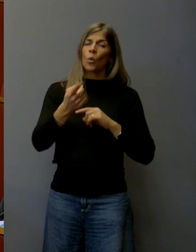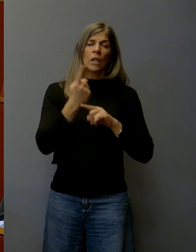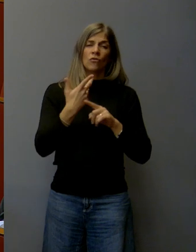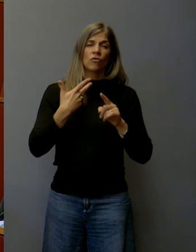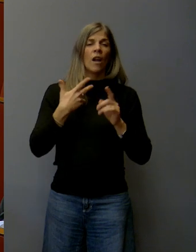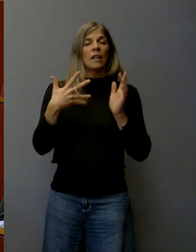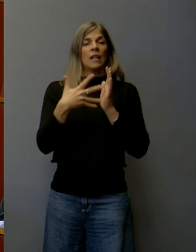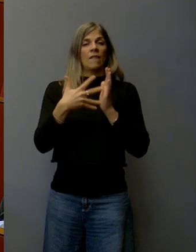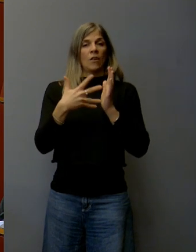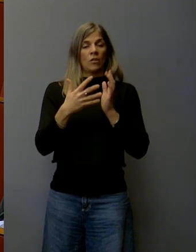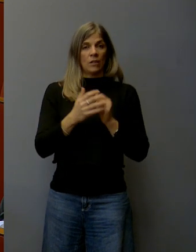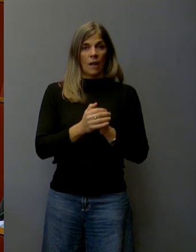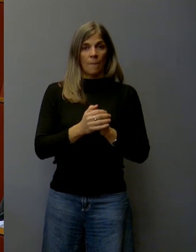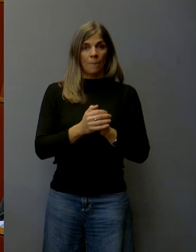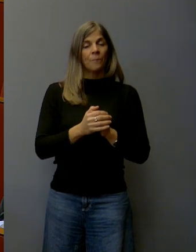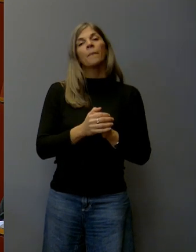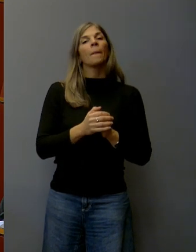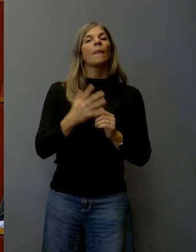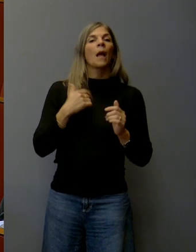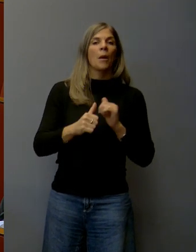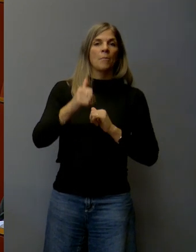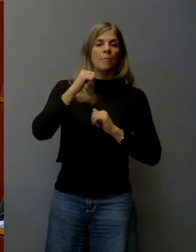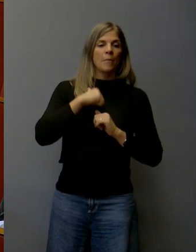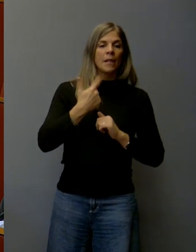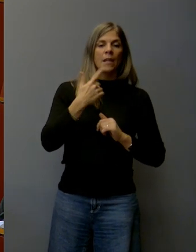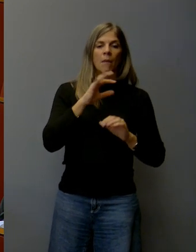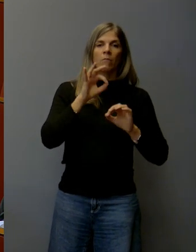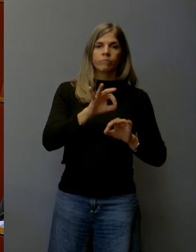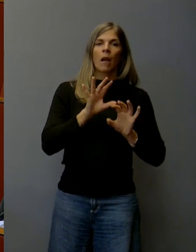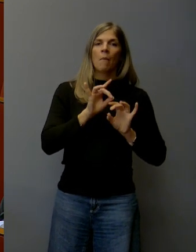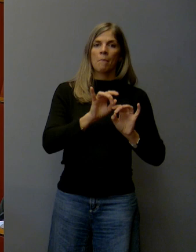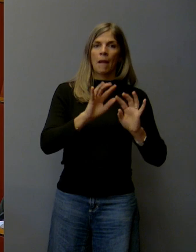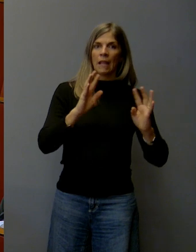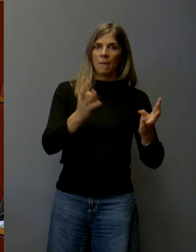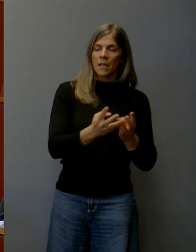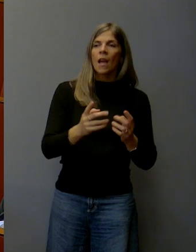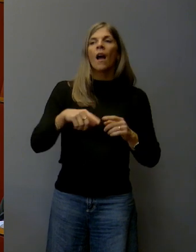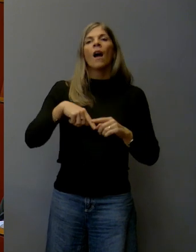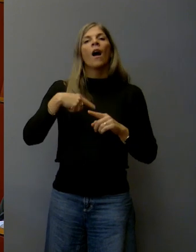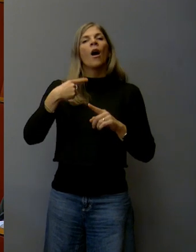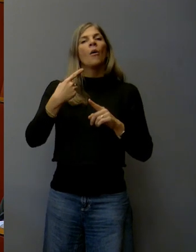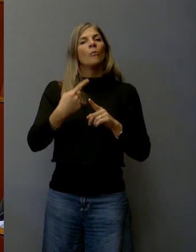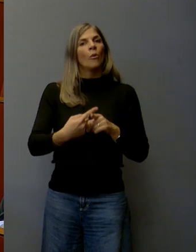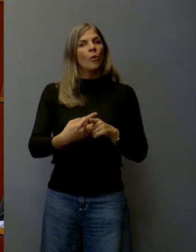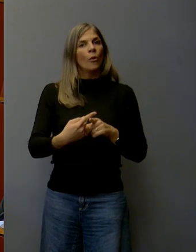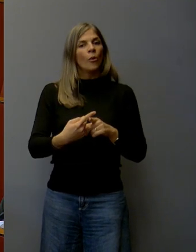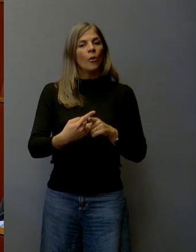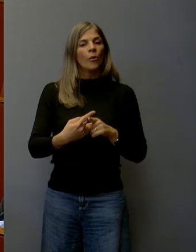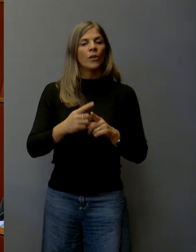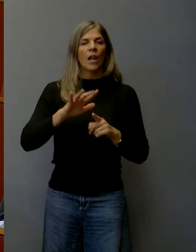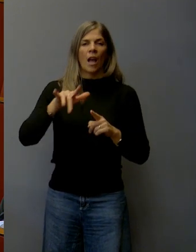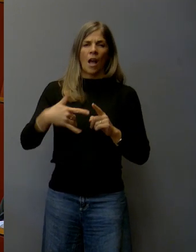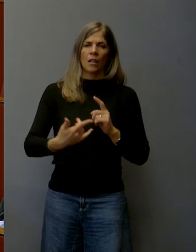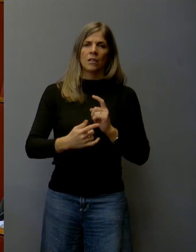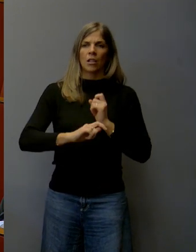e prima sono state colpite dalla pandemia poi ci sono state le conseguenze di tutti i regimi di costrizione